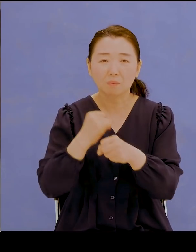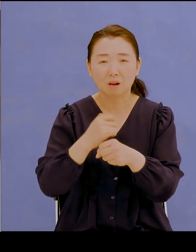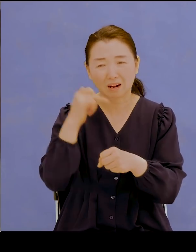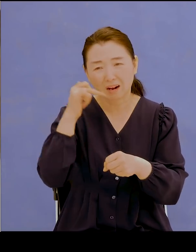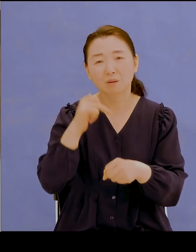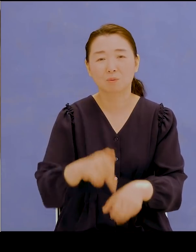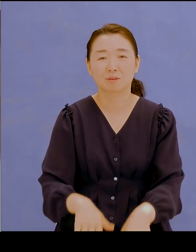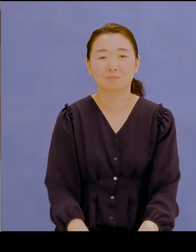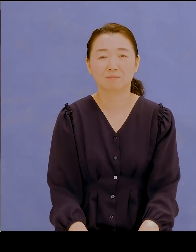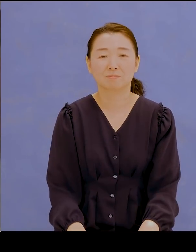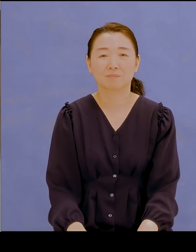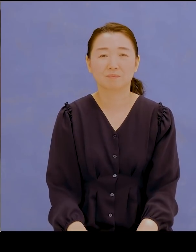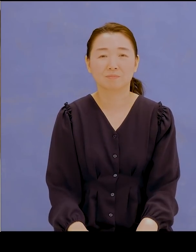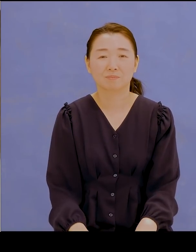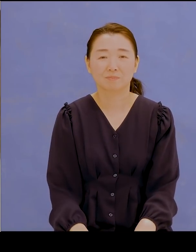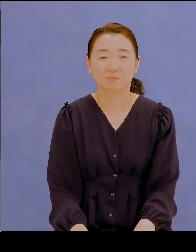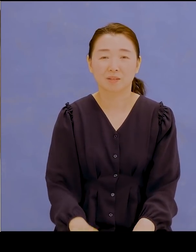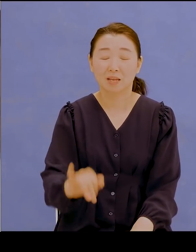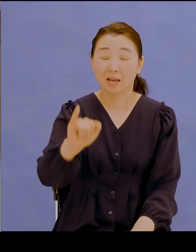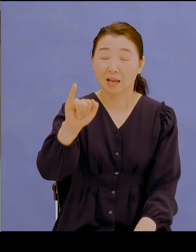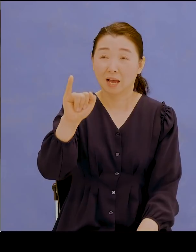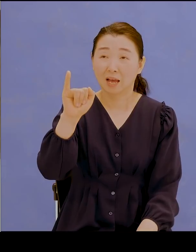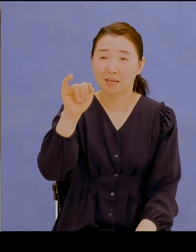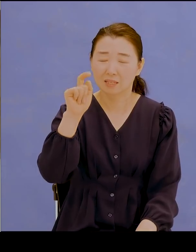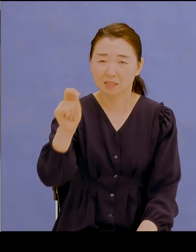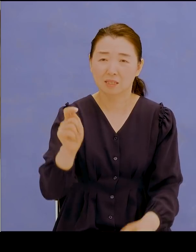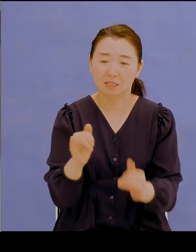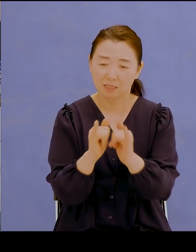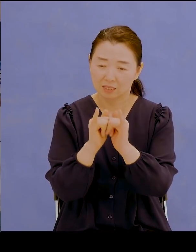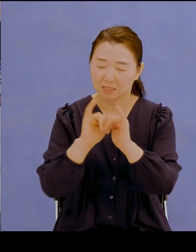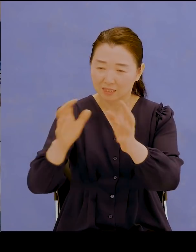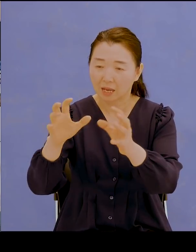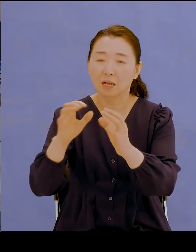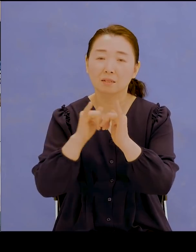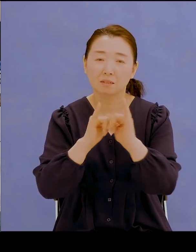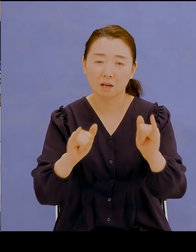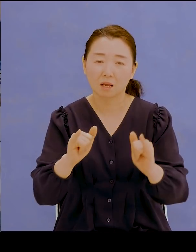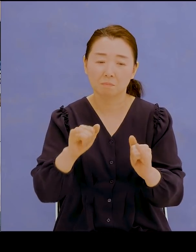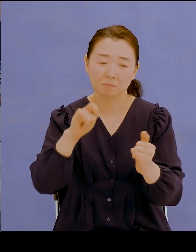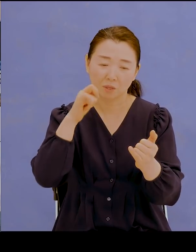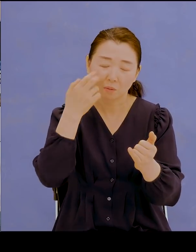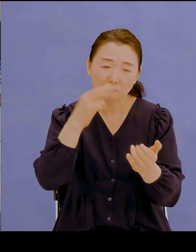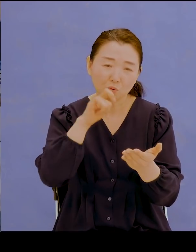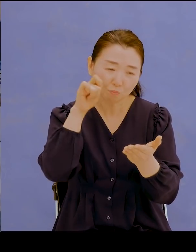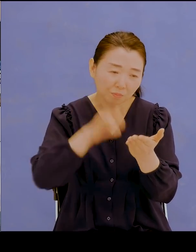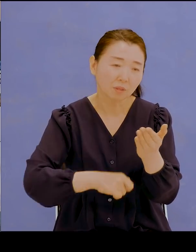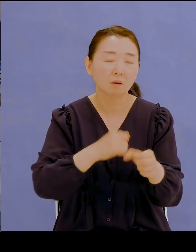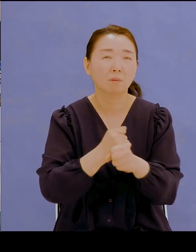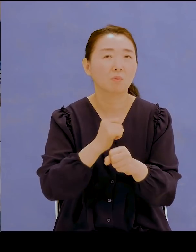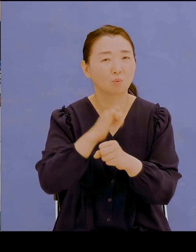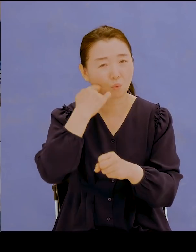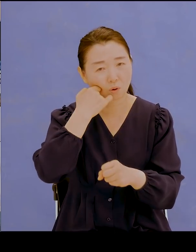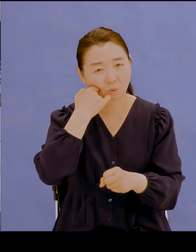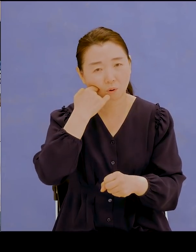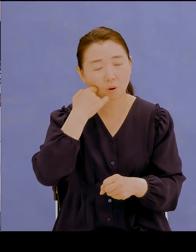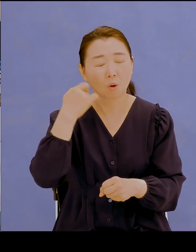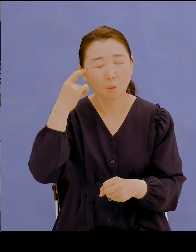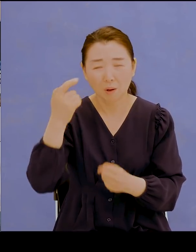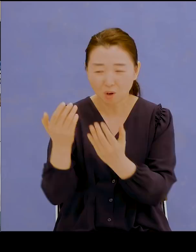한국 사람도 까다롭죠. 내기가 예전에 힘들었는데 근데 IT 사람 미국 비자 내는 게 얼마나 힘들겠어요. 근데 거기는 이렇게 동거 문화도 너무 많고